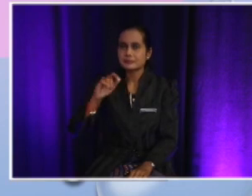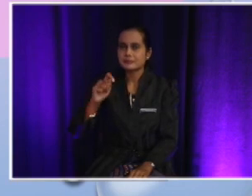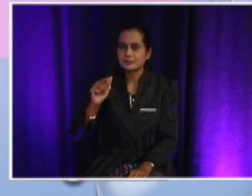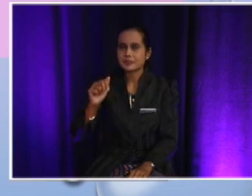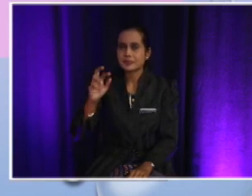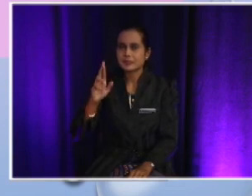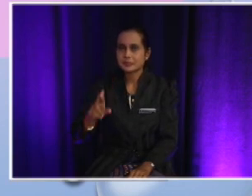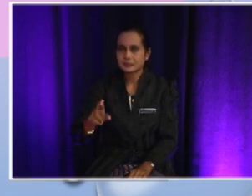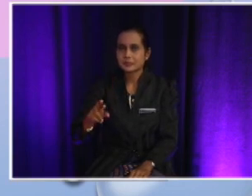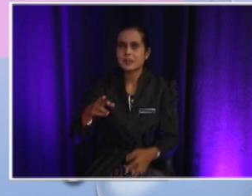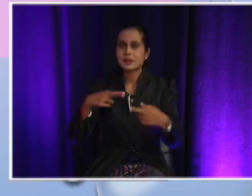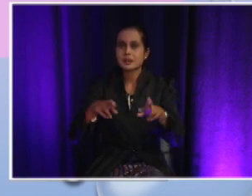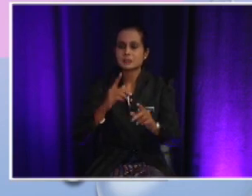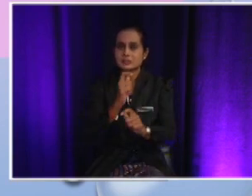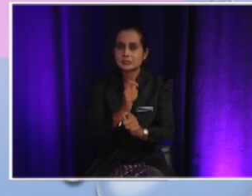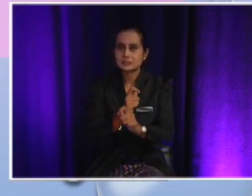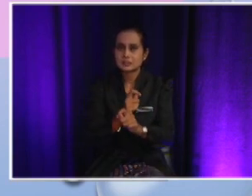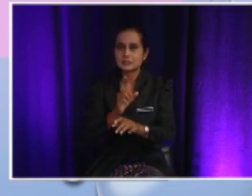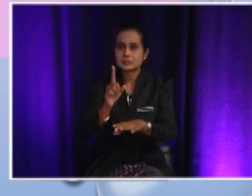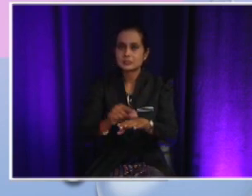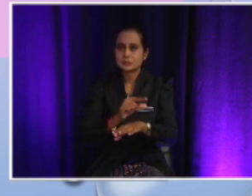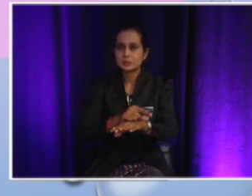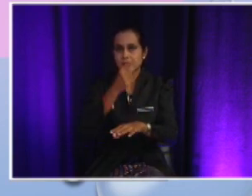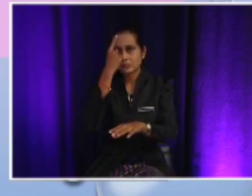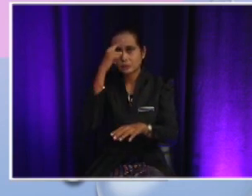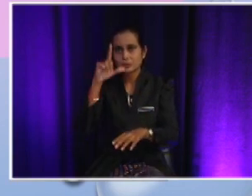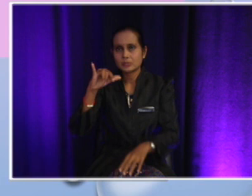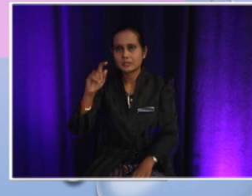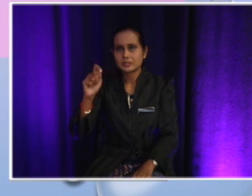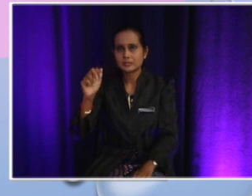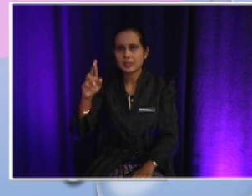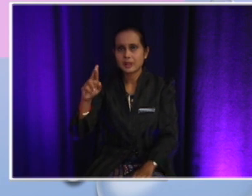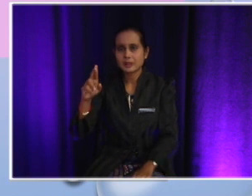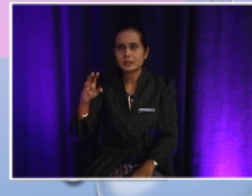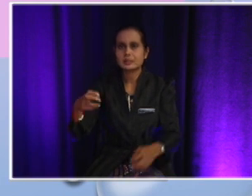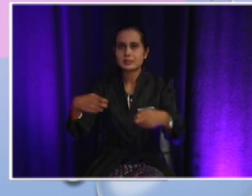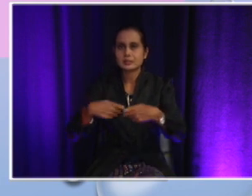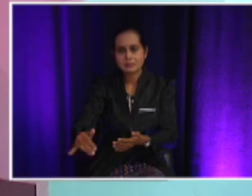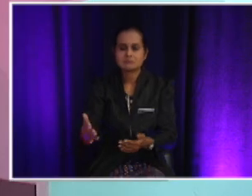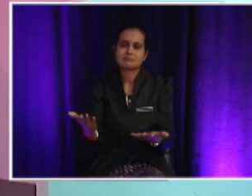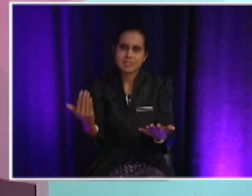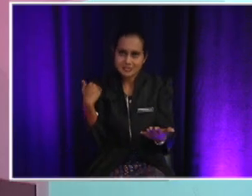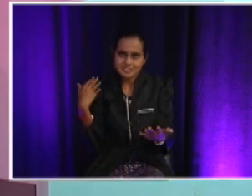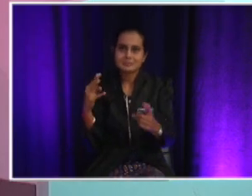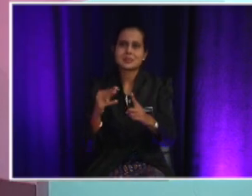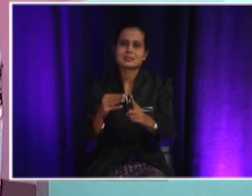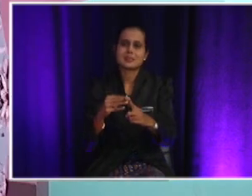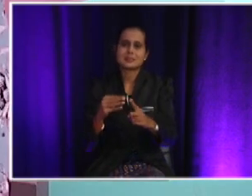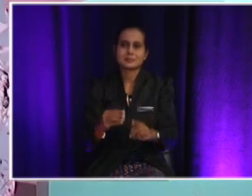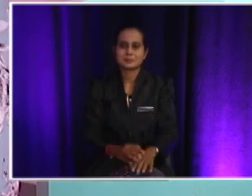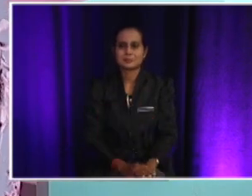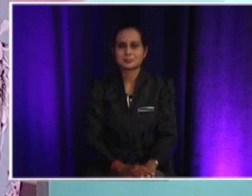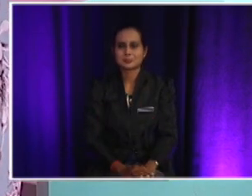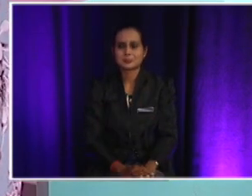digunakan untuk lita Swiss elektronik. Okey, yang ini adalah betul. Okey, kita cuba